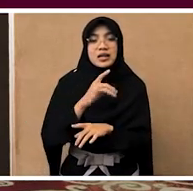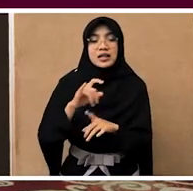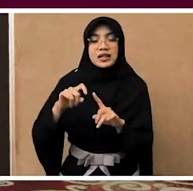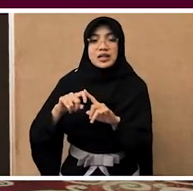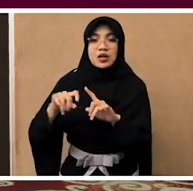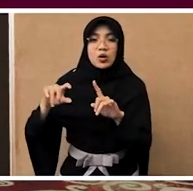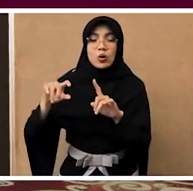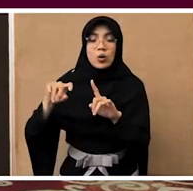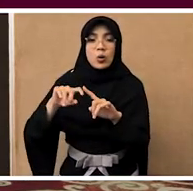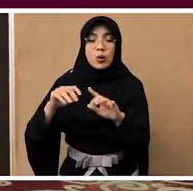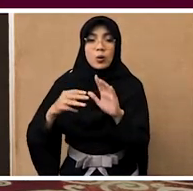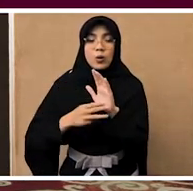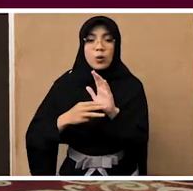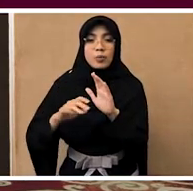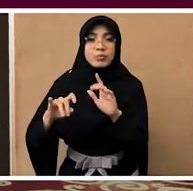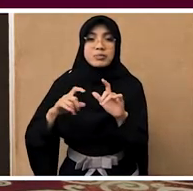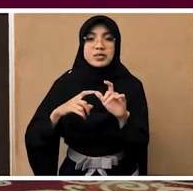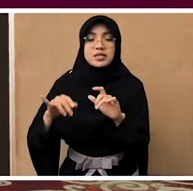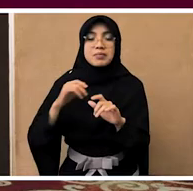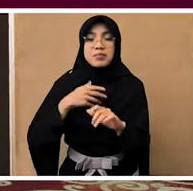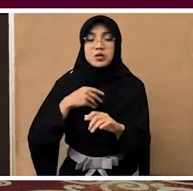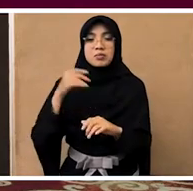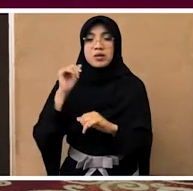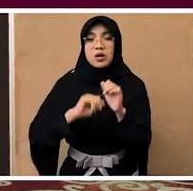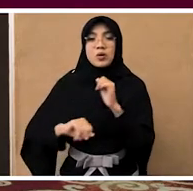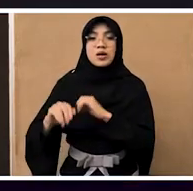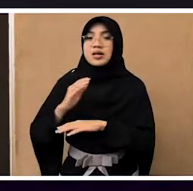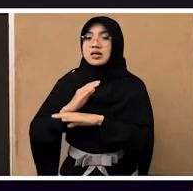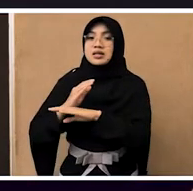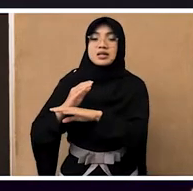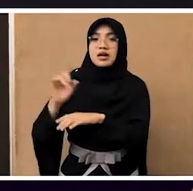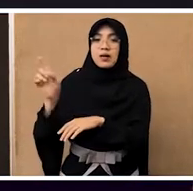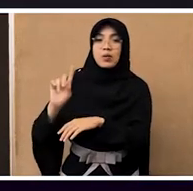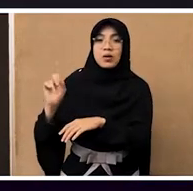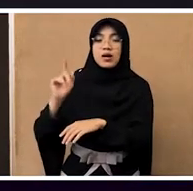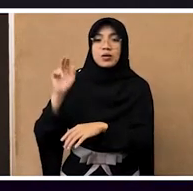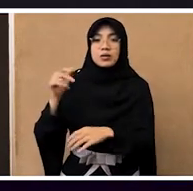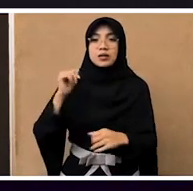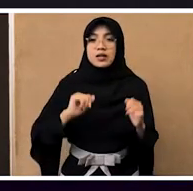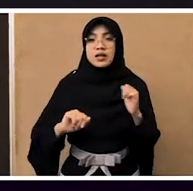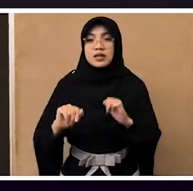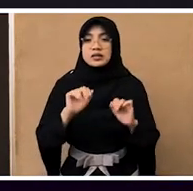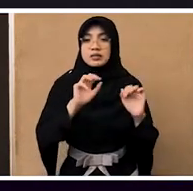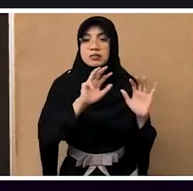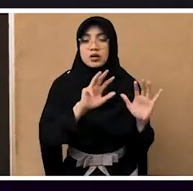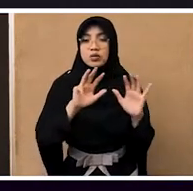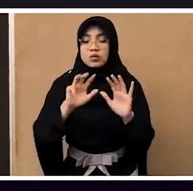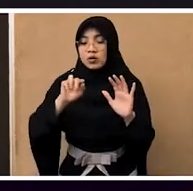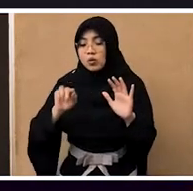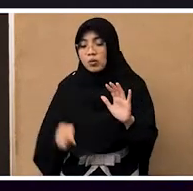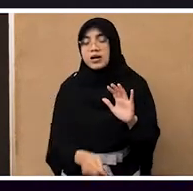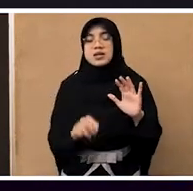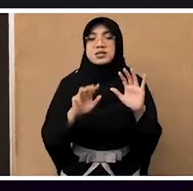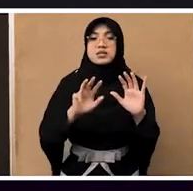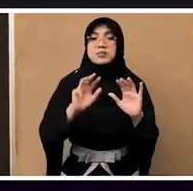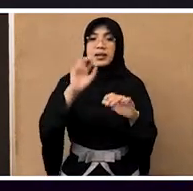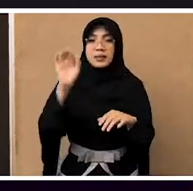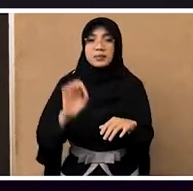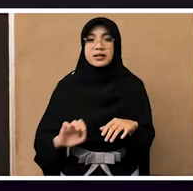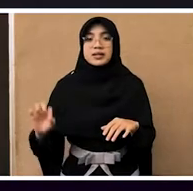komisi itu adalah melakukan perbuatan yang dilarang harus ada Gerakan tubuh 99,9%